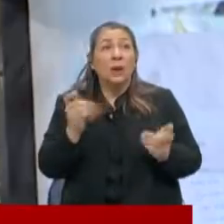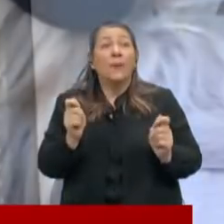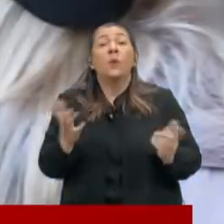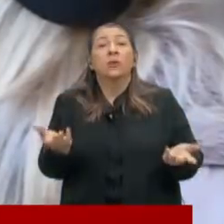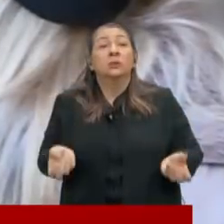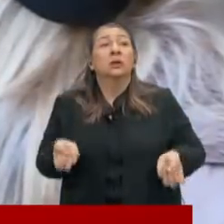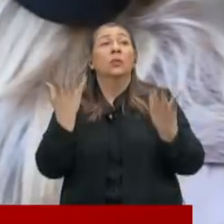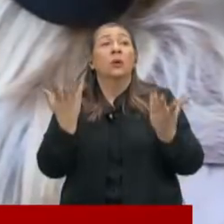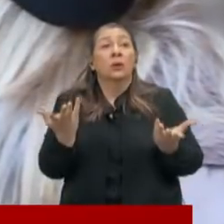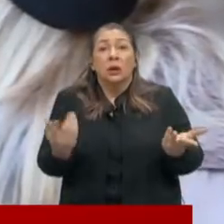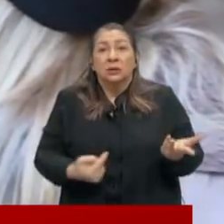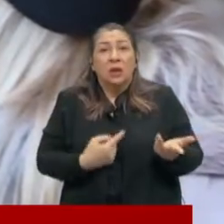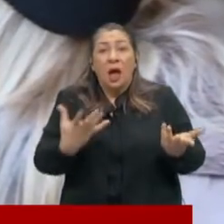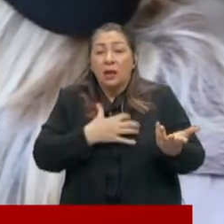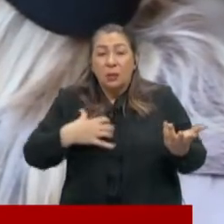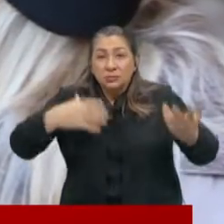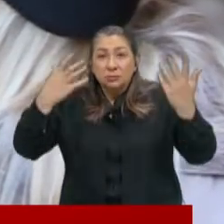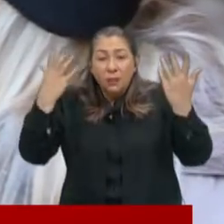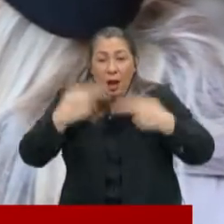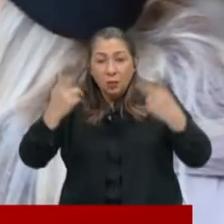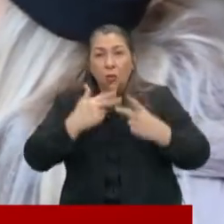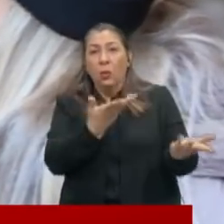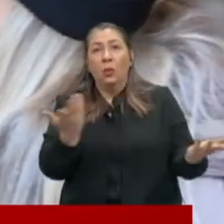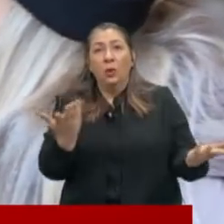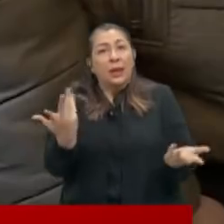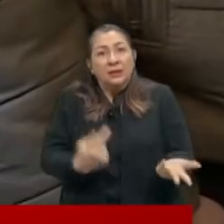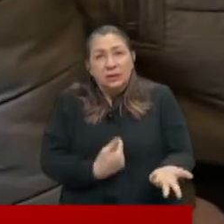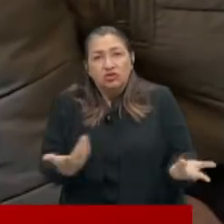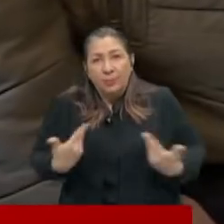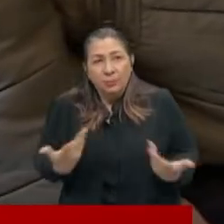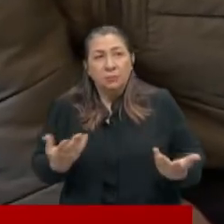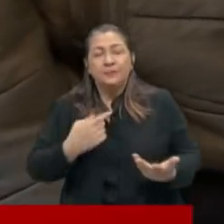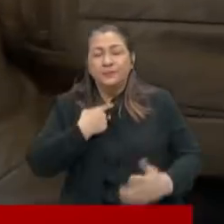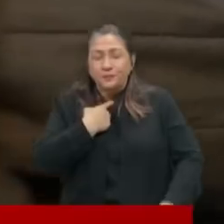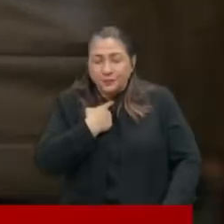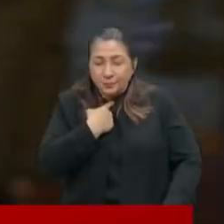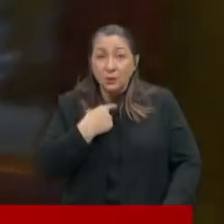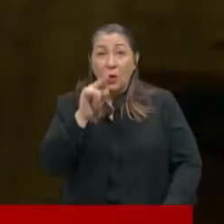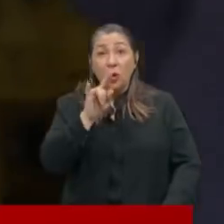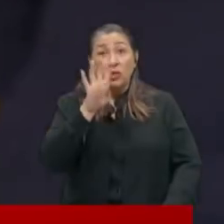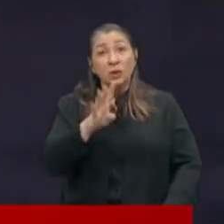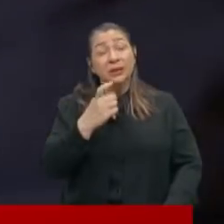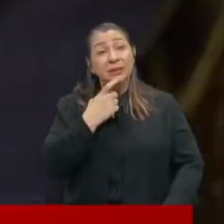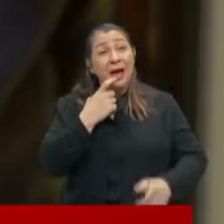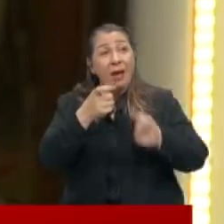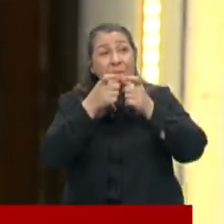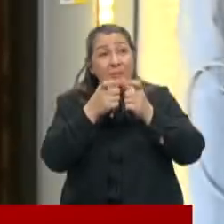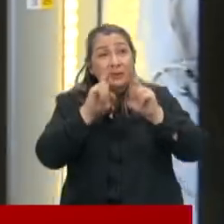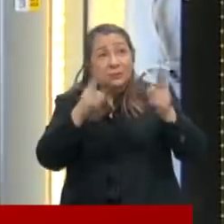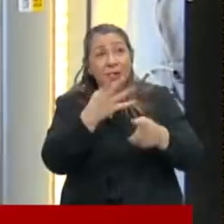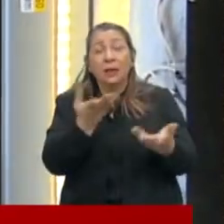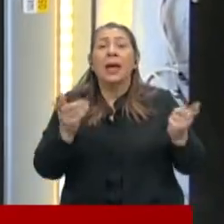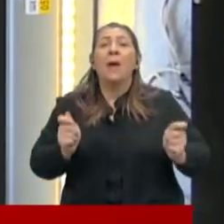Yapamıyoruz yani. Ne hissedeceğiz? Anamız ağladı artık. Ne hissedebiliriz ki? Boğazı düğüm düğüm 14 yıllık ekmek teknesini